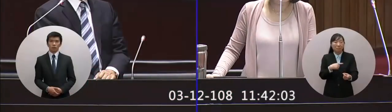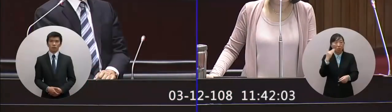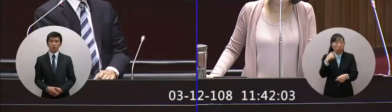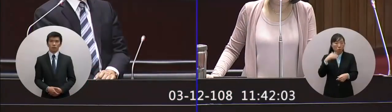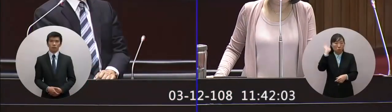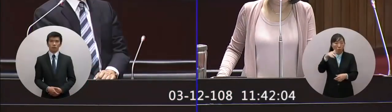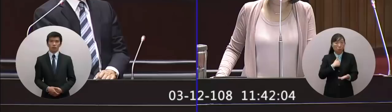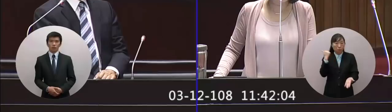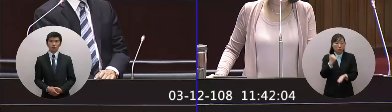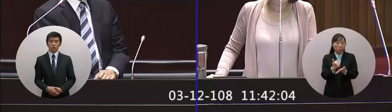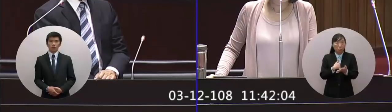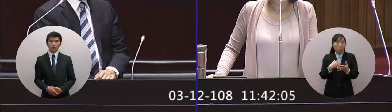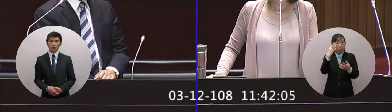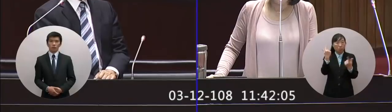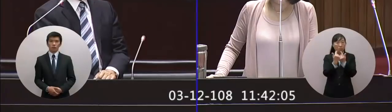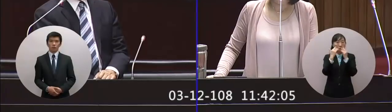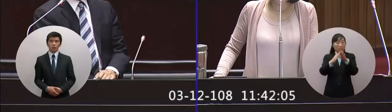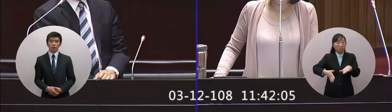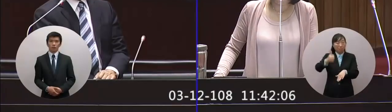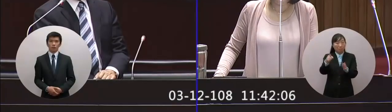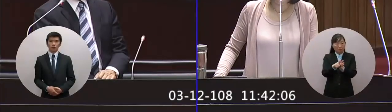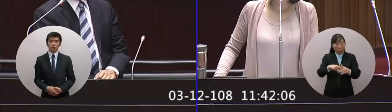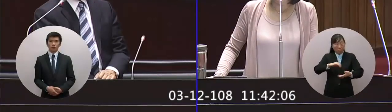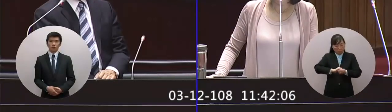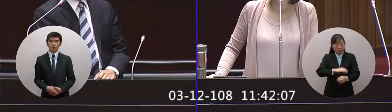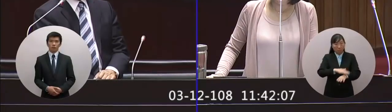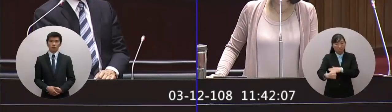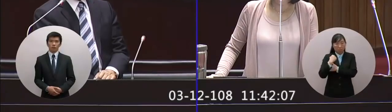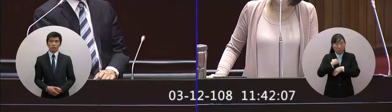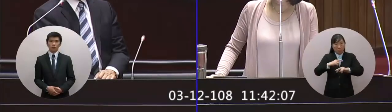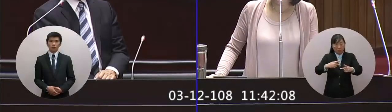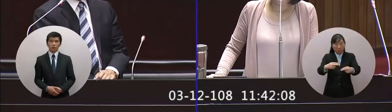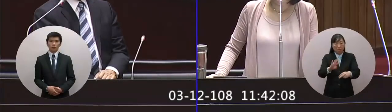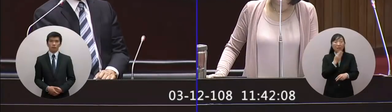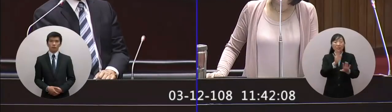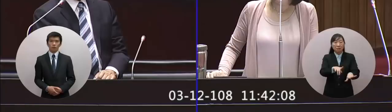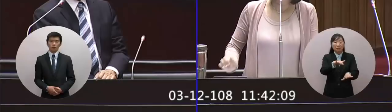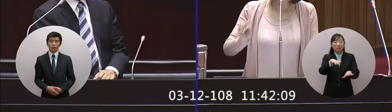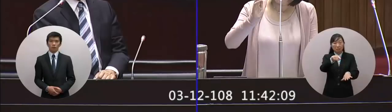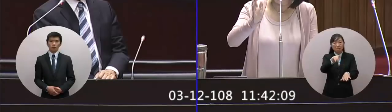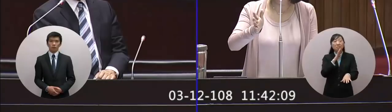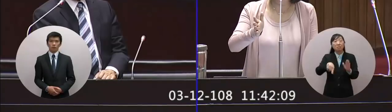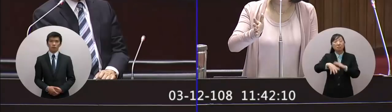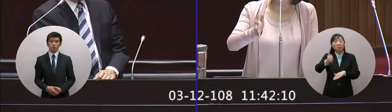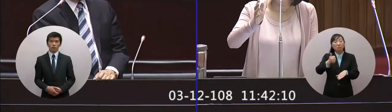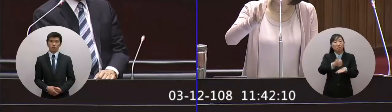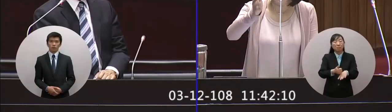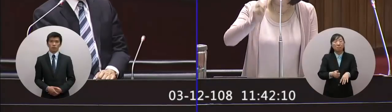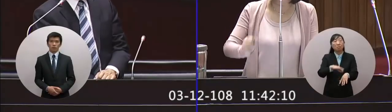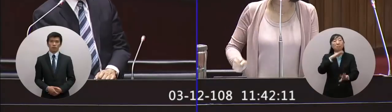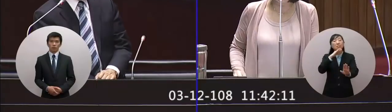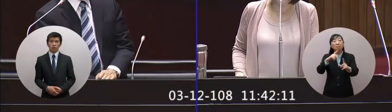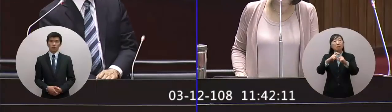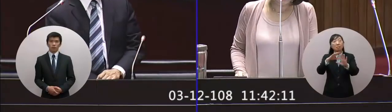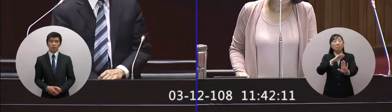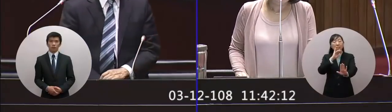一定积极改善，给您改善的机会。现在您是院长了，没关系，您先不用回答，等一下